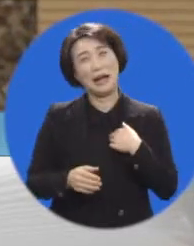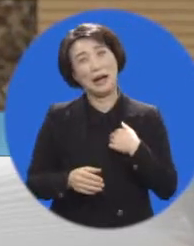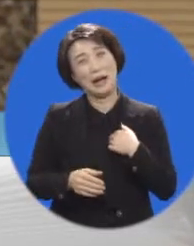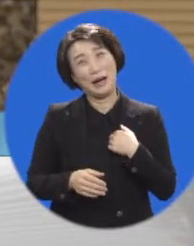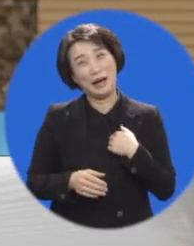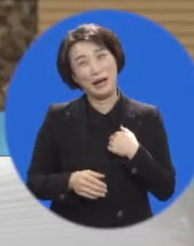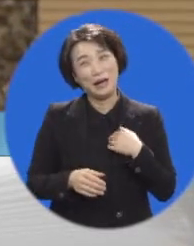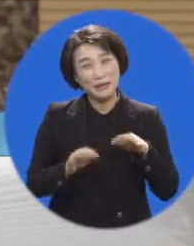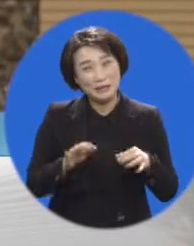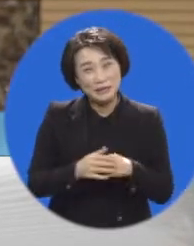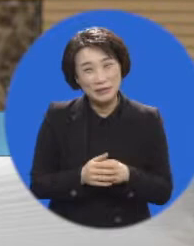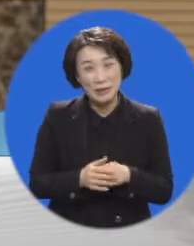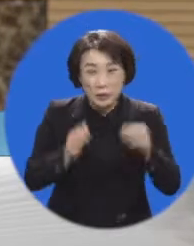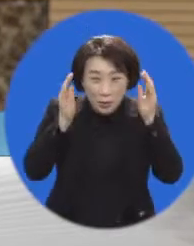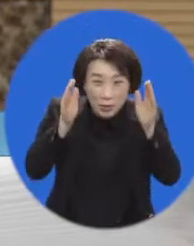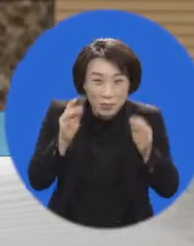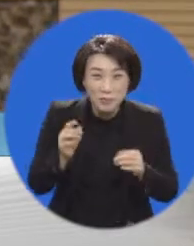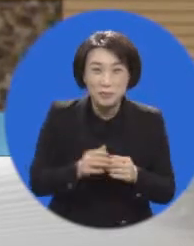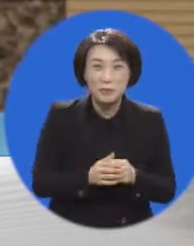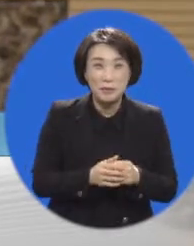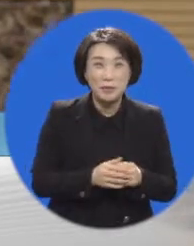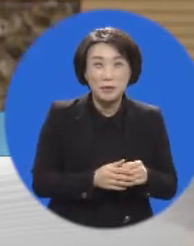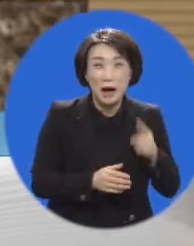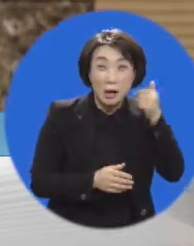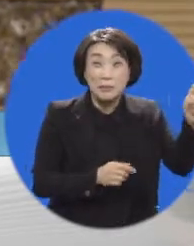되죠. 공부하는 줄 알고